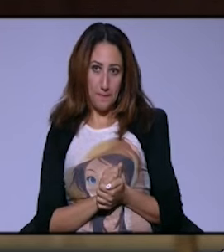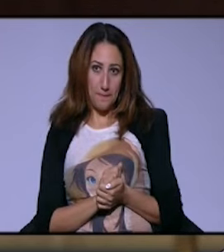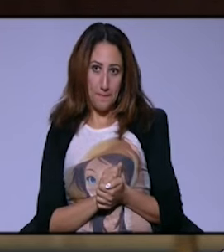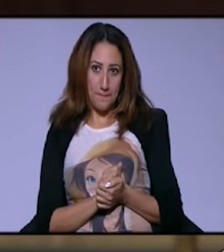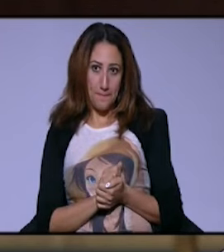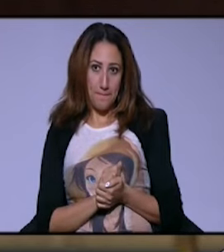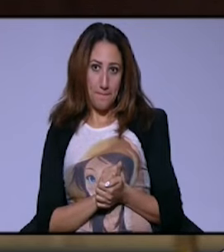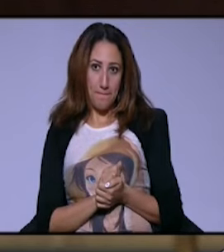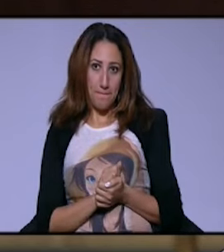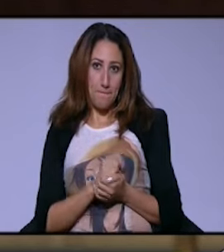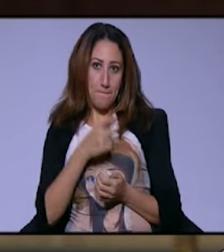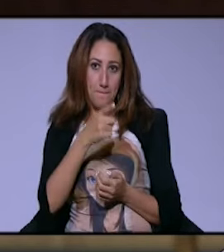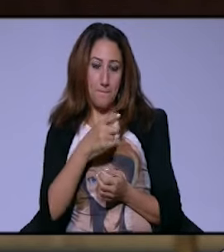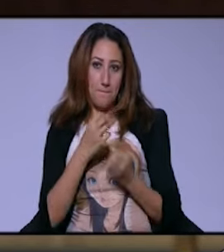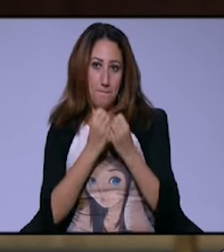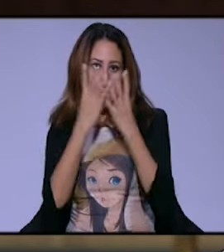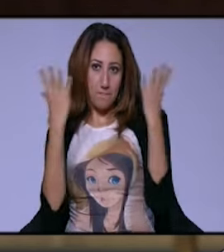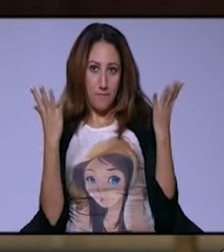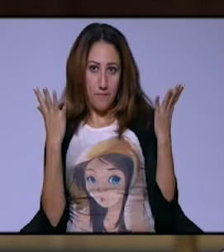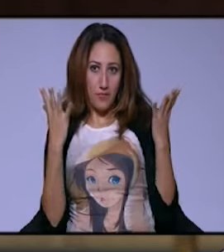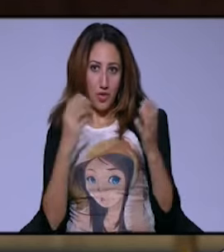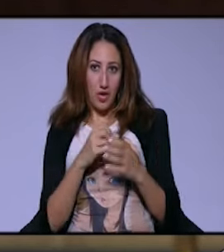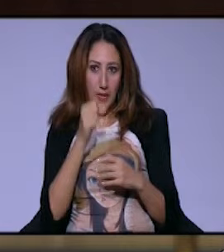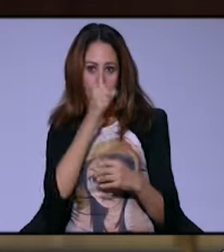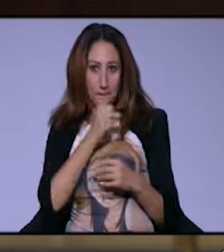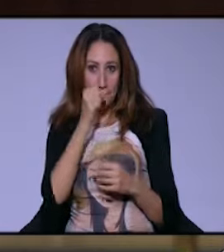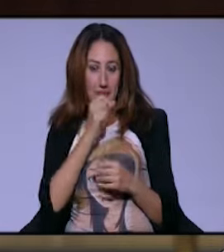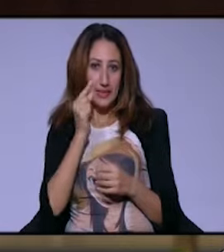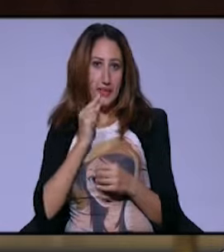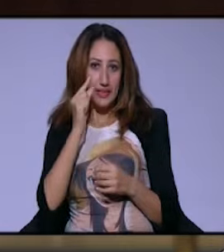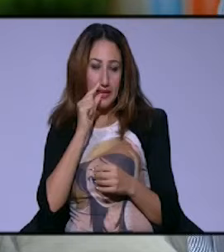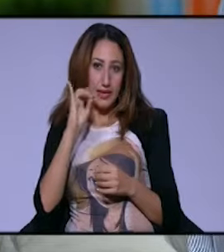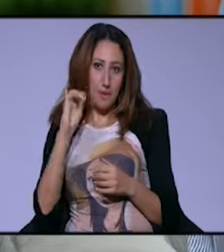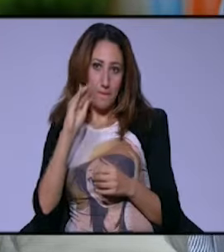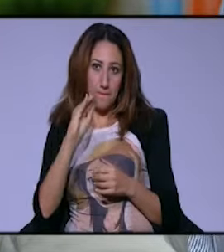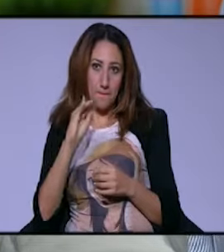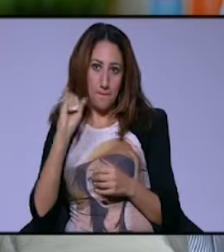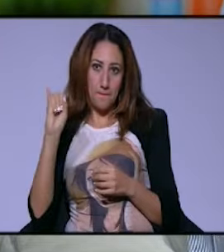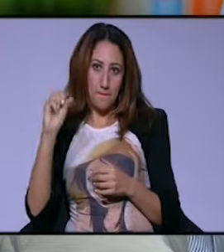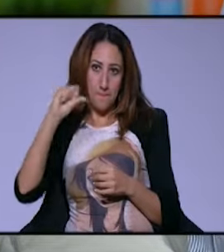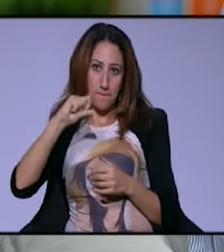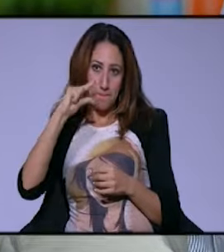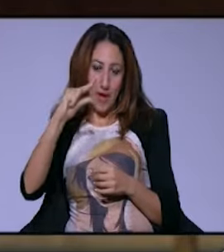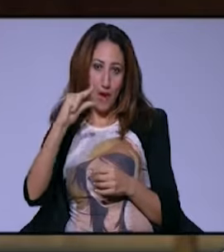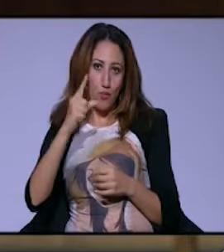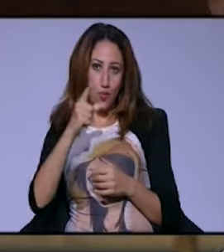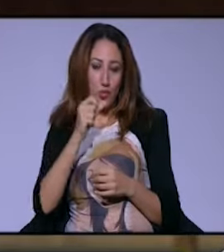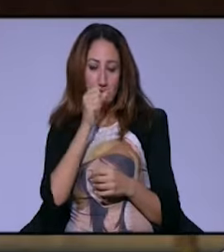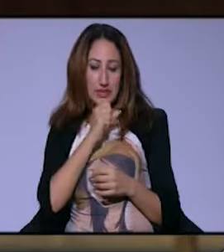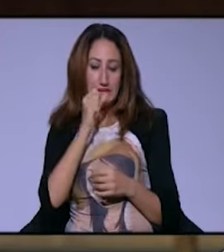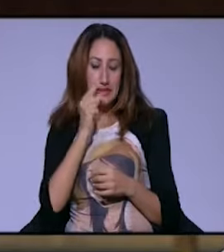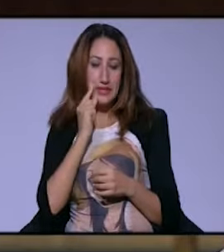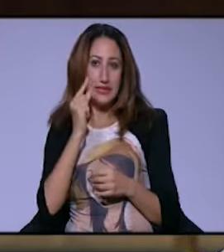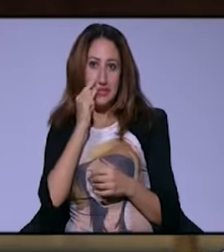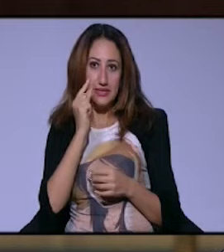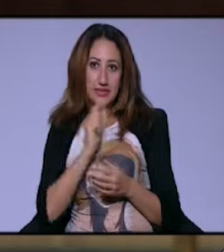ياسمين الحصري اللي نورنا وانضمنا، المنشد الجميل محمود فضل. أهلا بك يا محمود. أهلا وسهلا بك صابر. عايز أعرفك